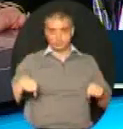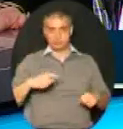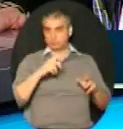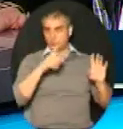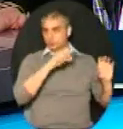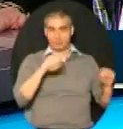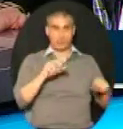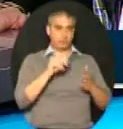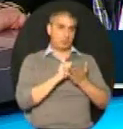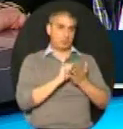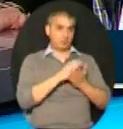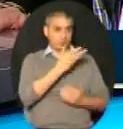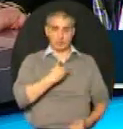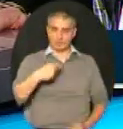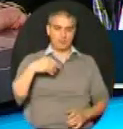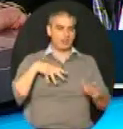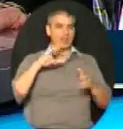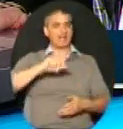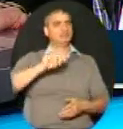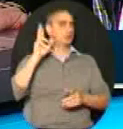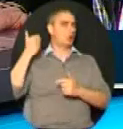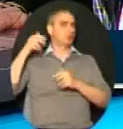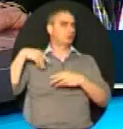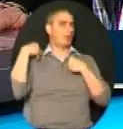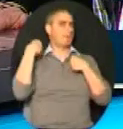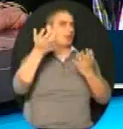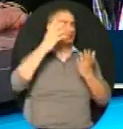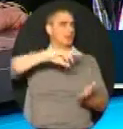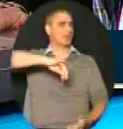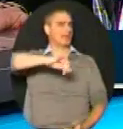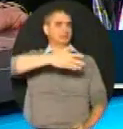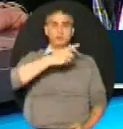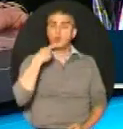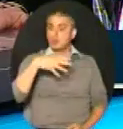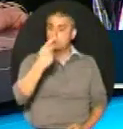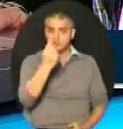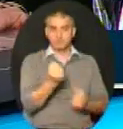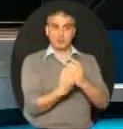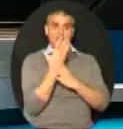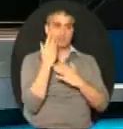הכבוד. זה שהוא מחזיק עיתון. הוא יקבל קזינו בחסות ראש הממשלה. קחו את הכסף שלכם. יש גבול.